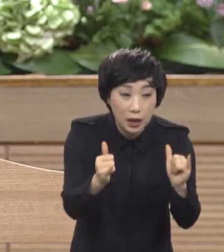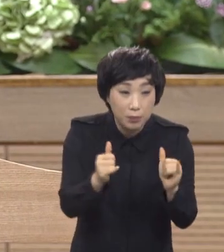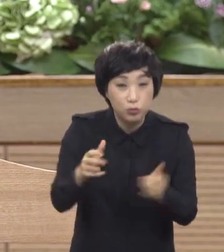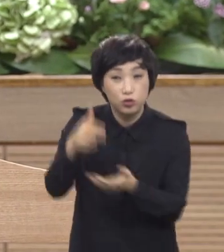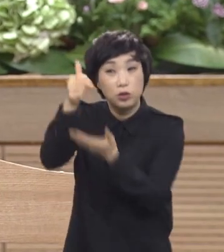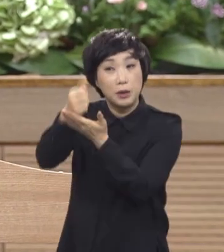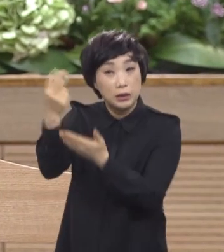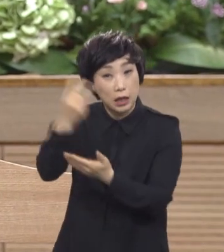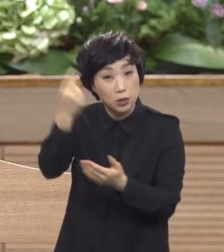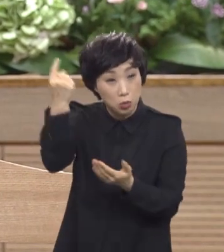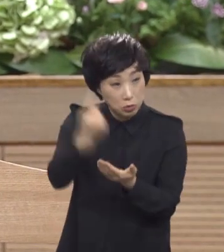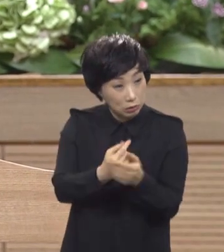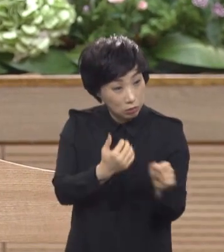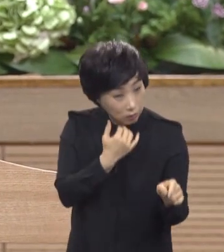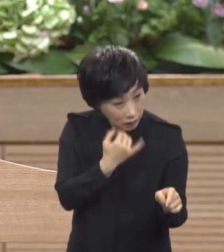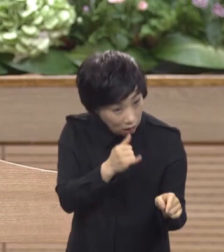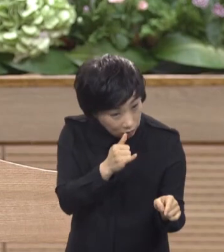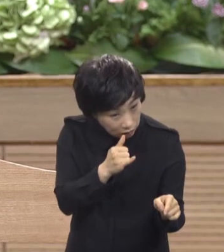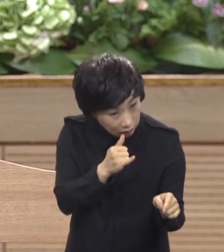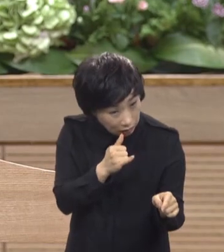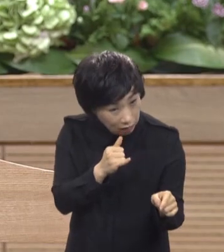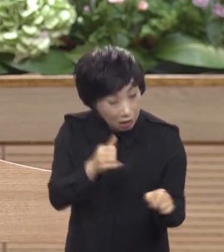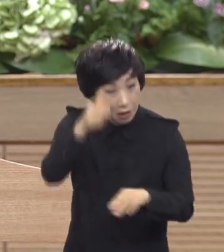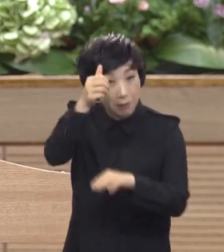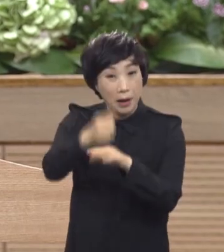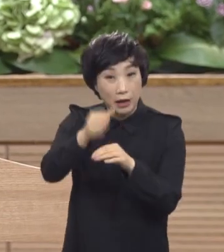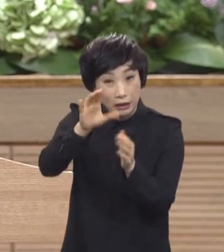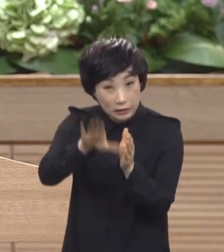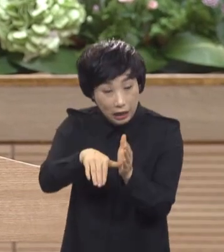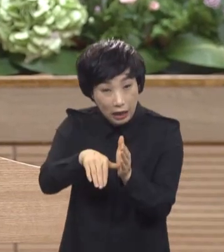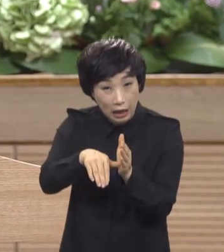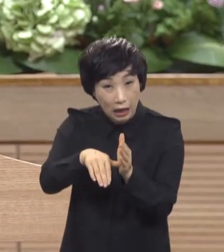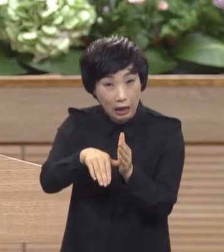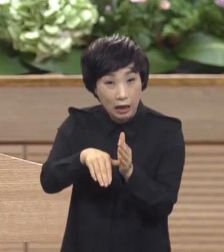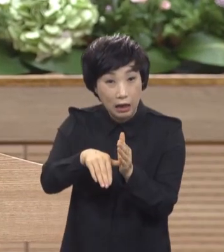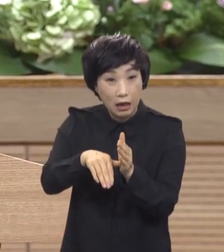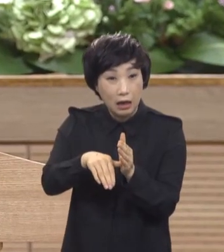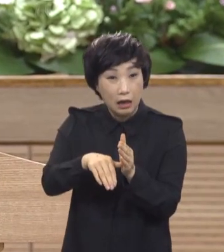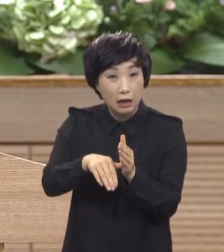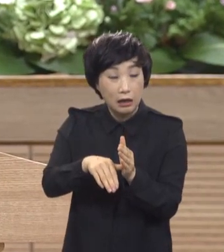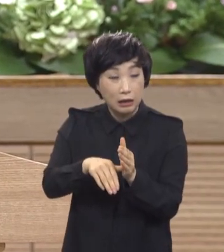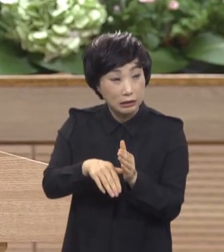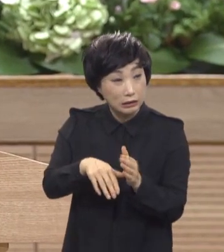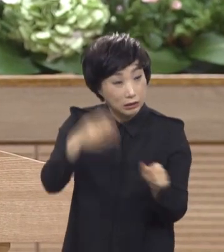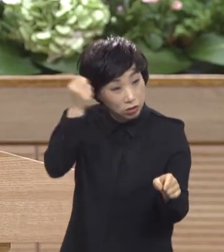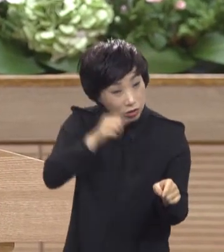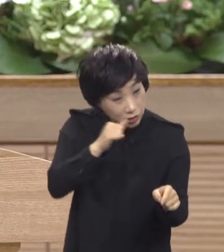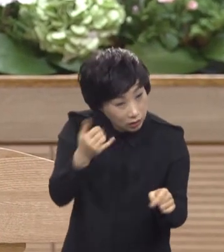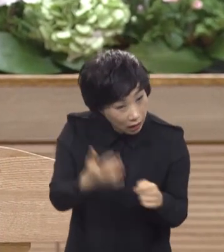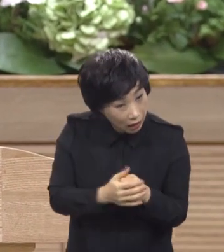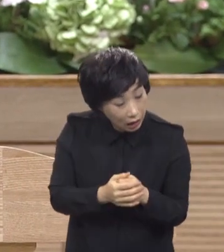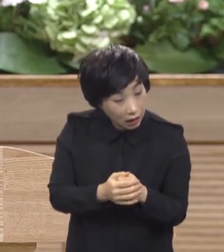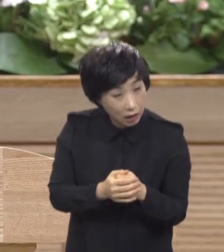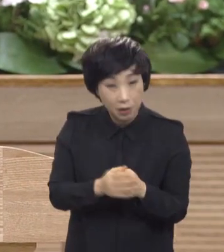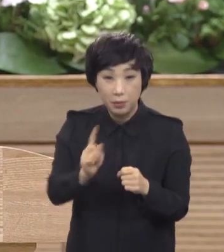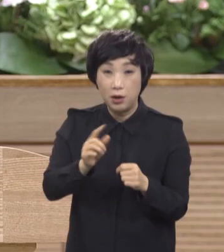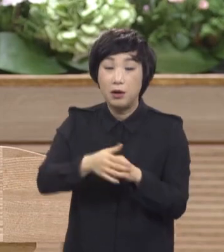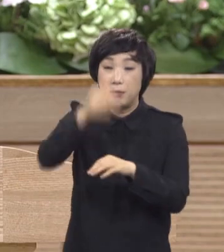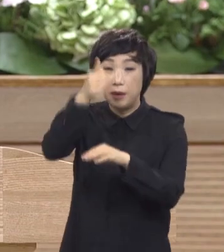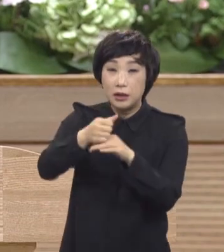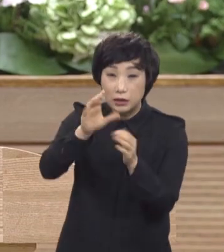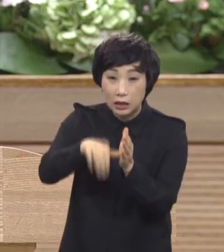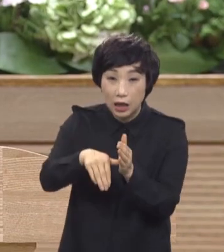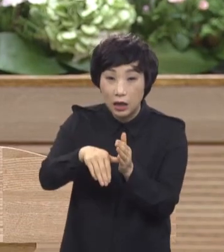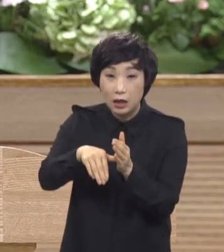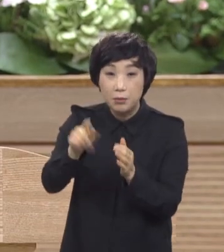주님의 제림을 기다리거나 마지막 때 현상을 기억하고 있거나 아니면 마지막 때에